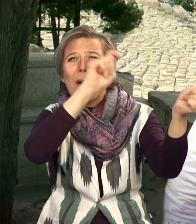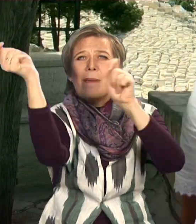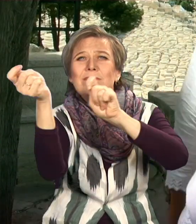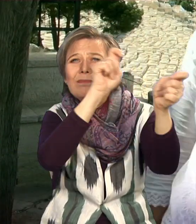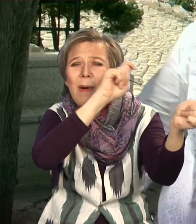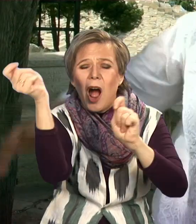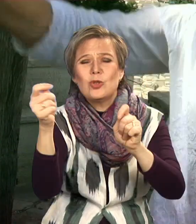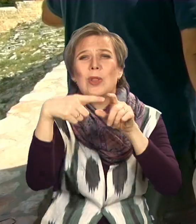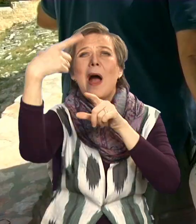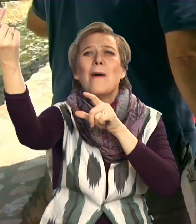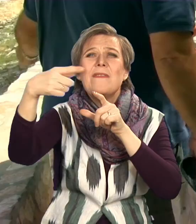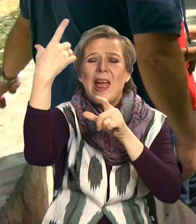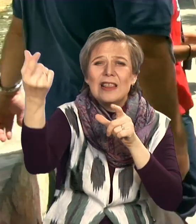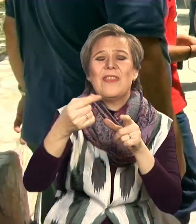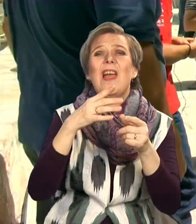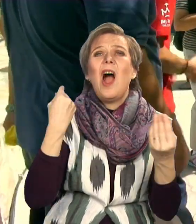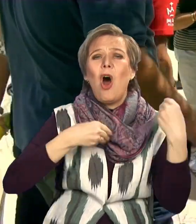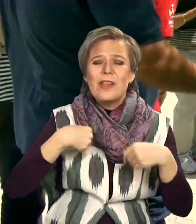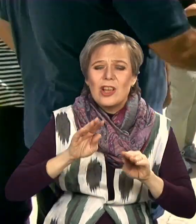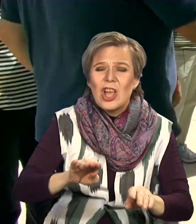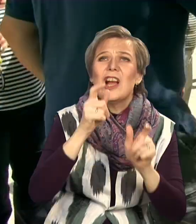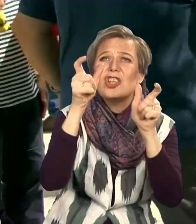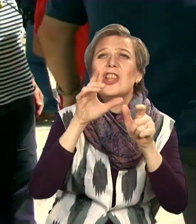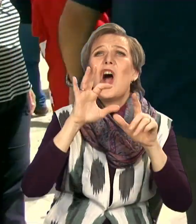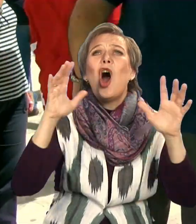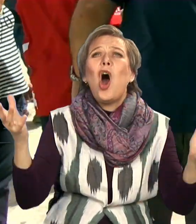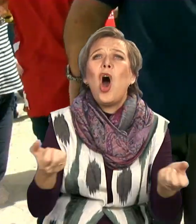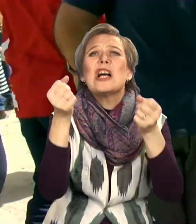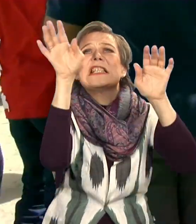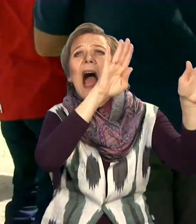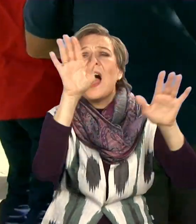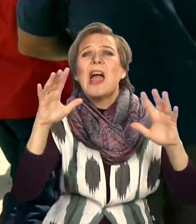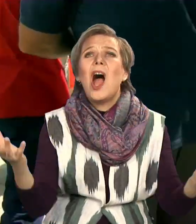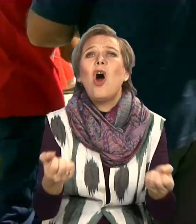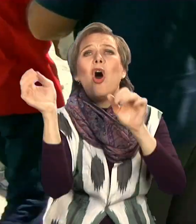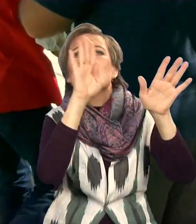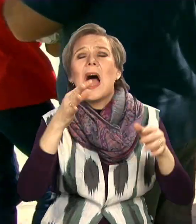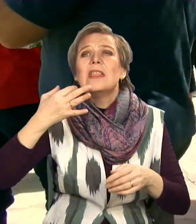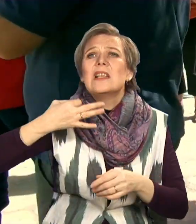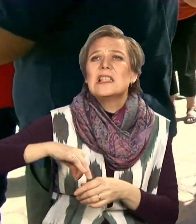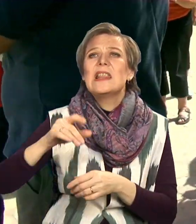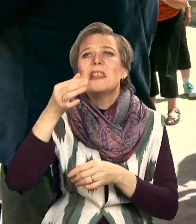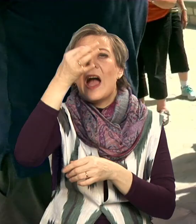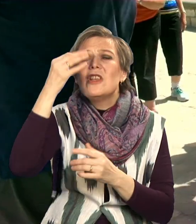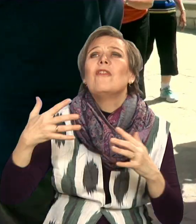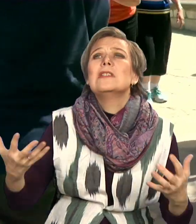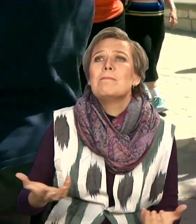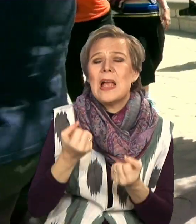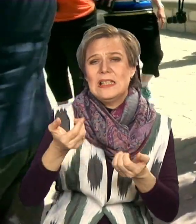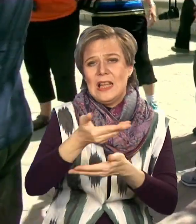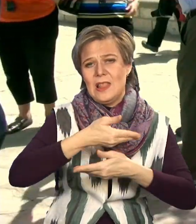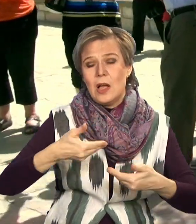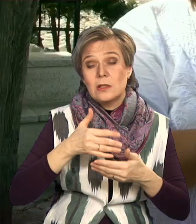и восклицают: «Осанна! Осанна, сын Давидов! Спаси нас, сын Давидов!» Когда